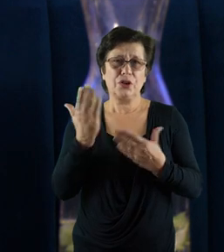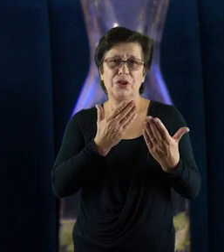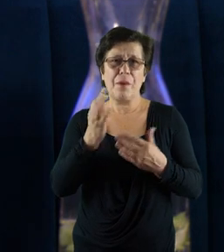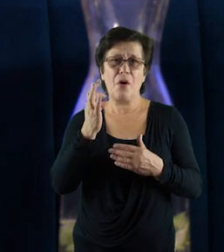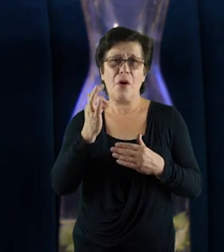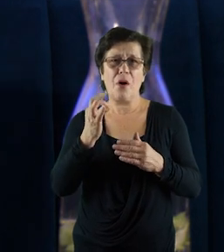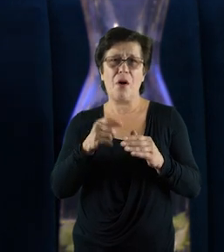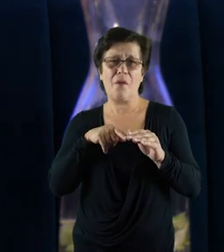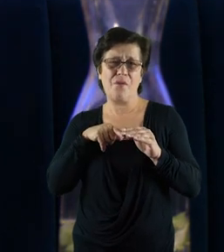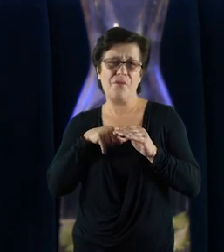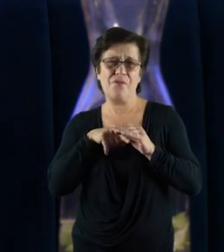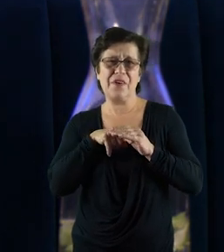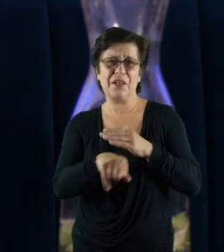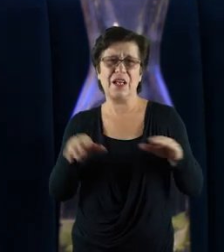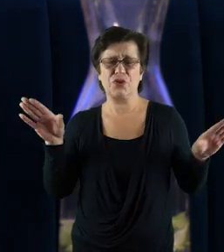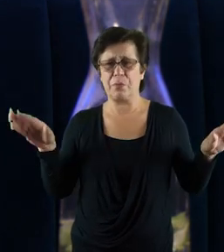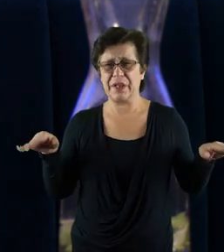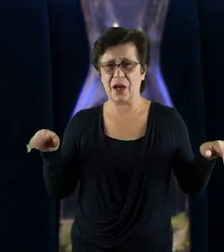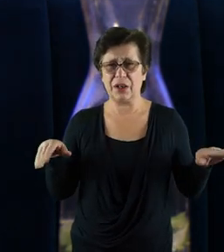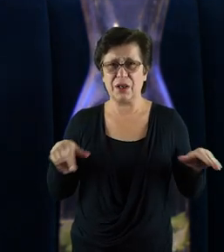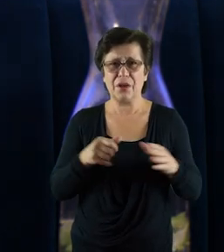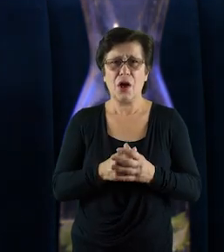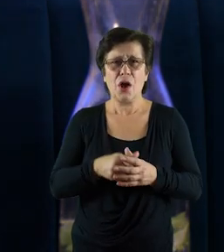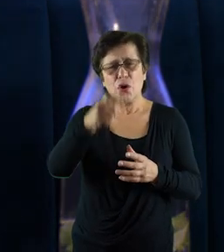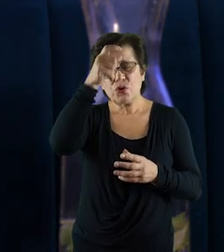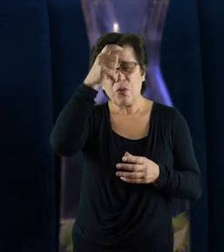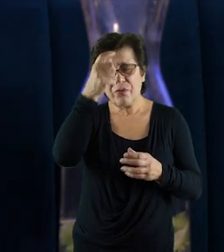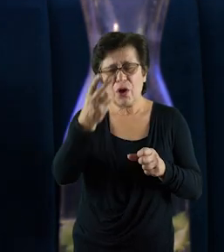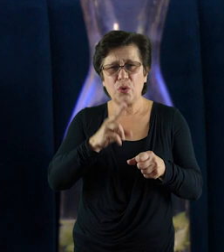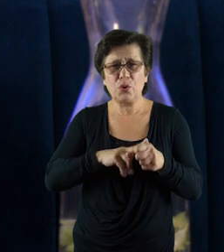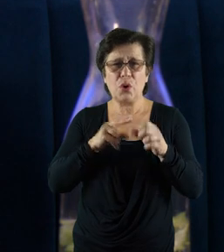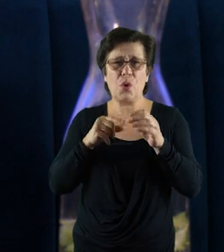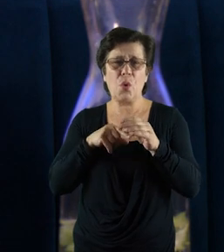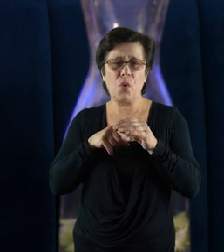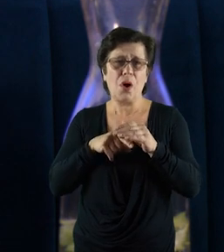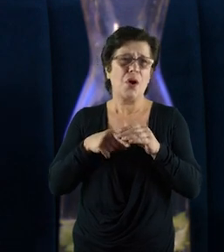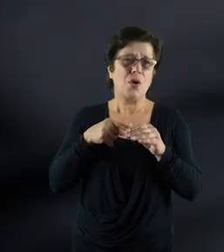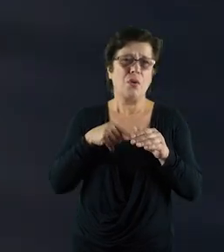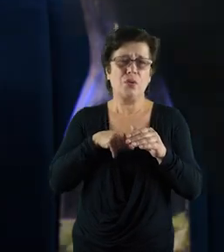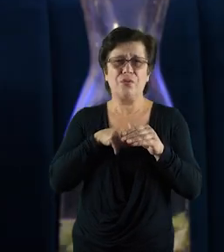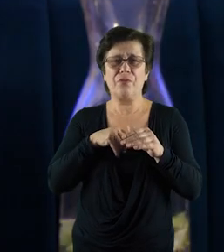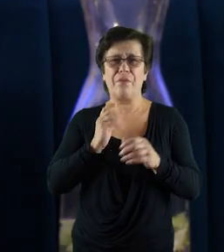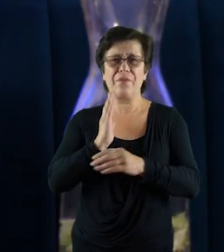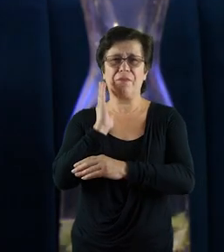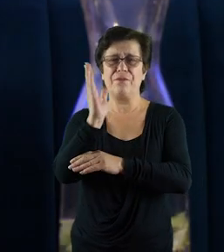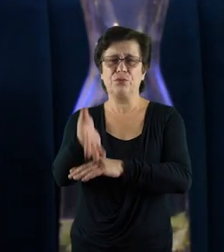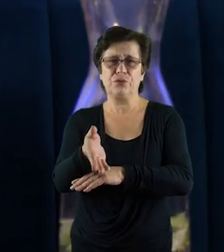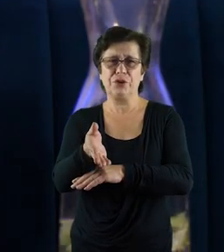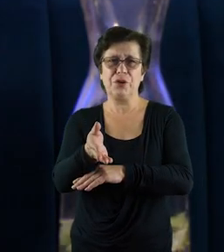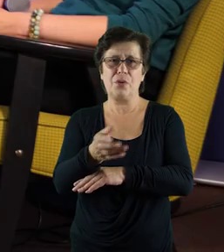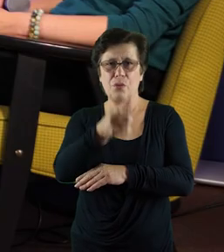ptaków, czyli jest jakby zupełnie odwrotnie. Człowiek, który wyrzucił ptaki z miasta, budując te wszystkie fabryki i domy, teraz jest ich